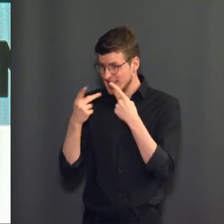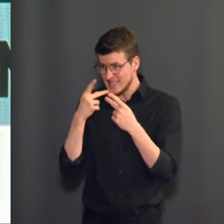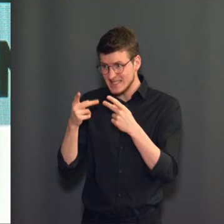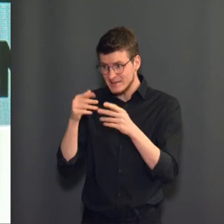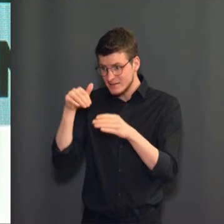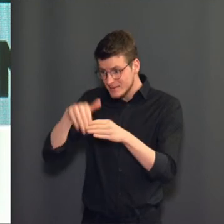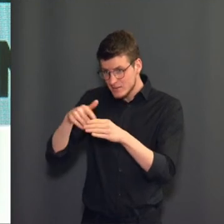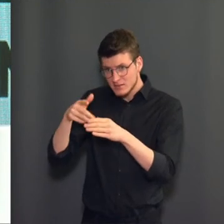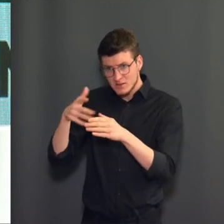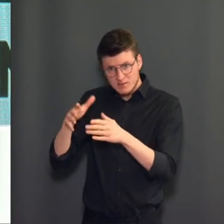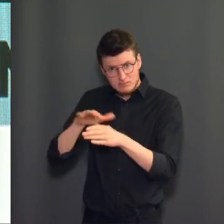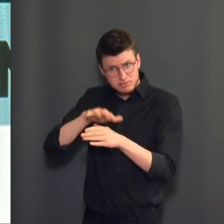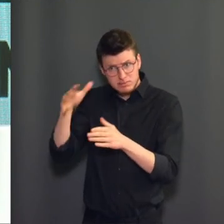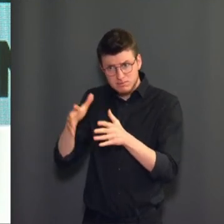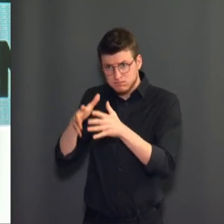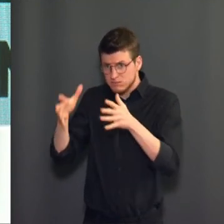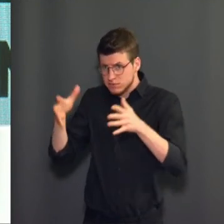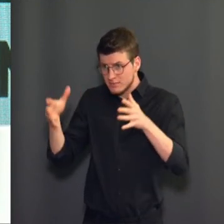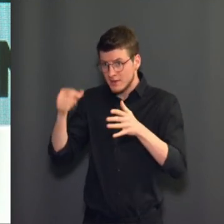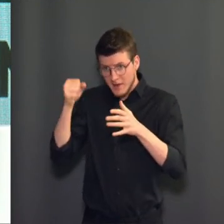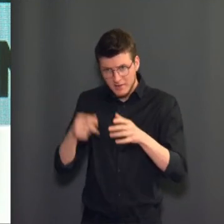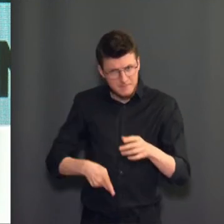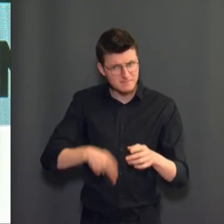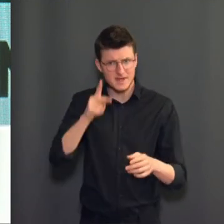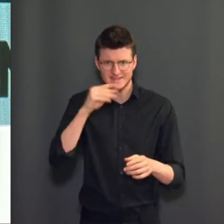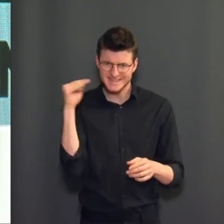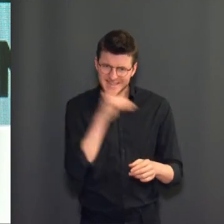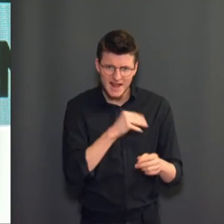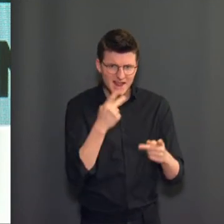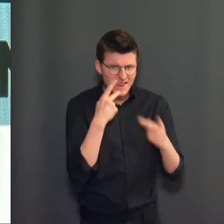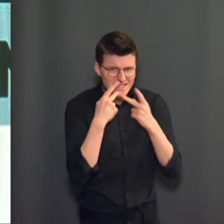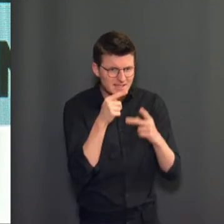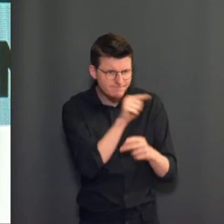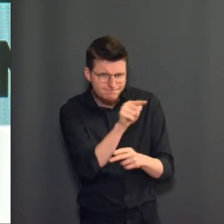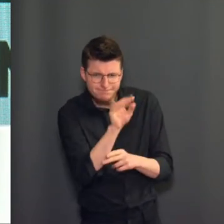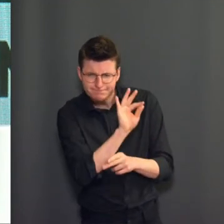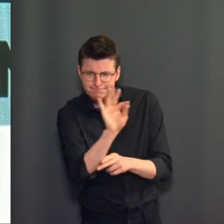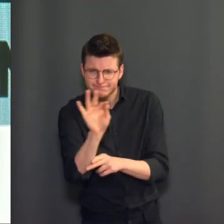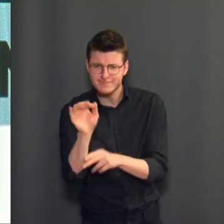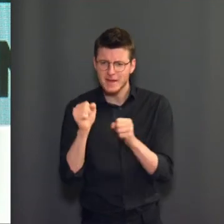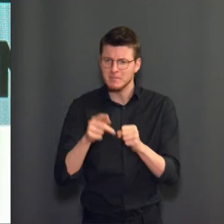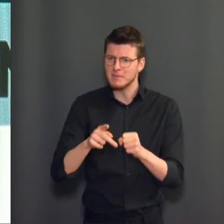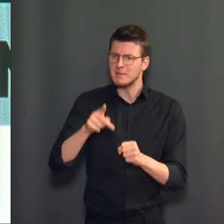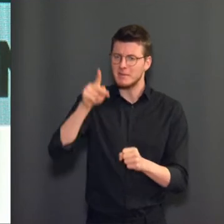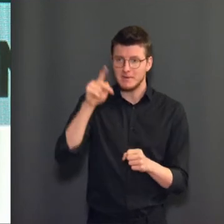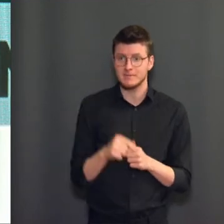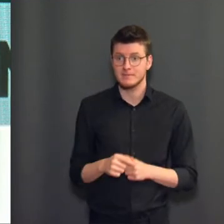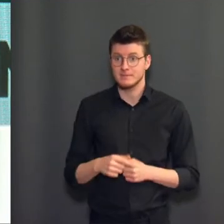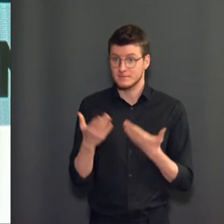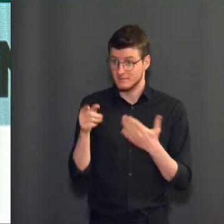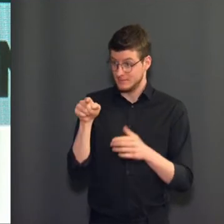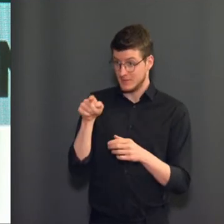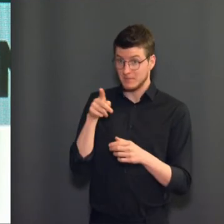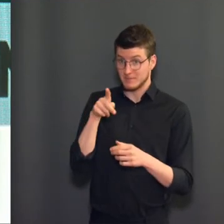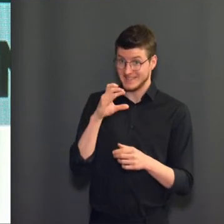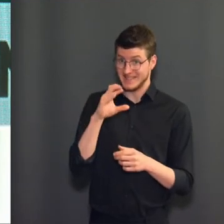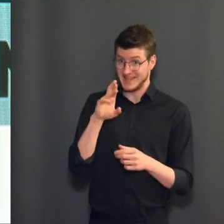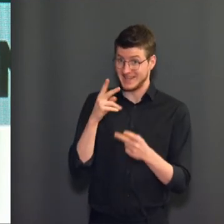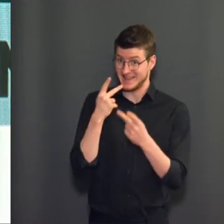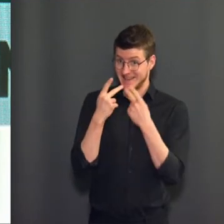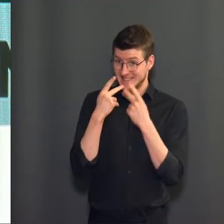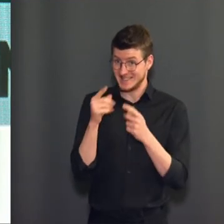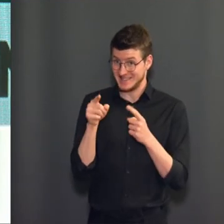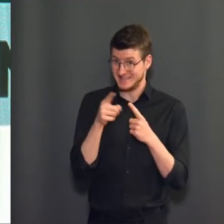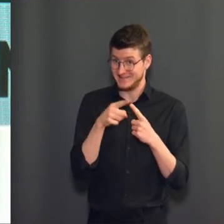snel en frequent kunnen testen. Met deze PCR-testen, die een hoge betrouwbaarheid